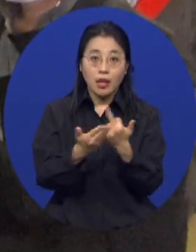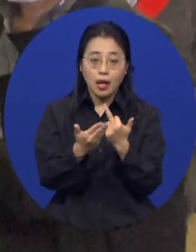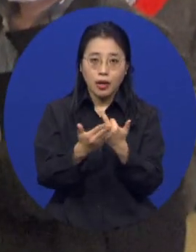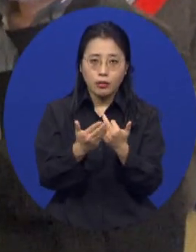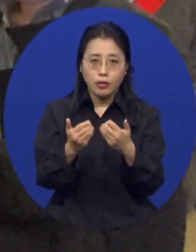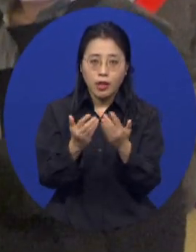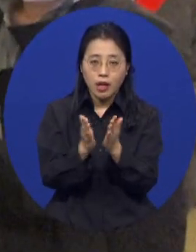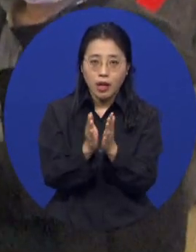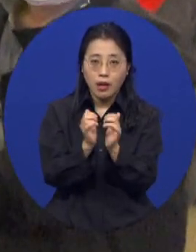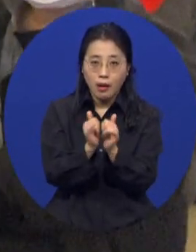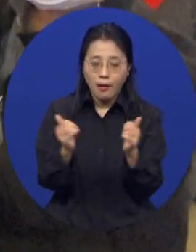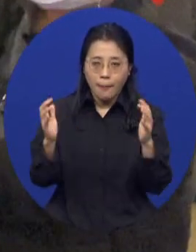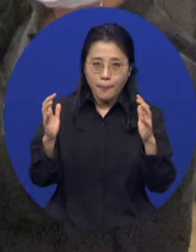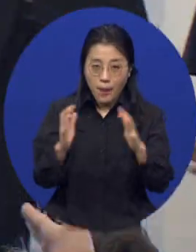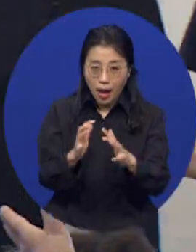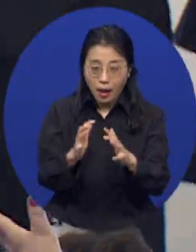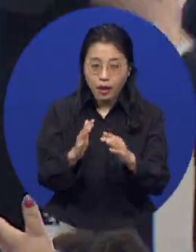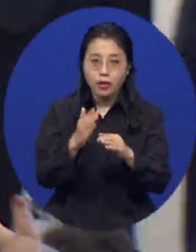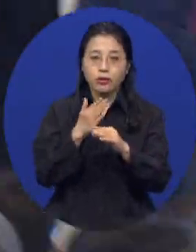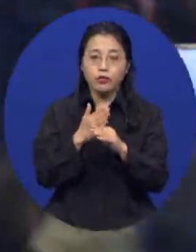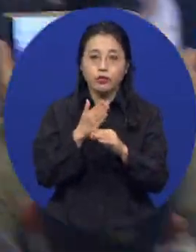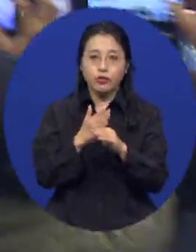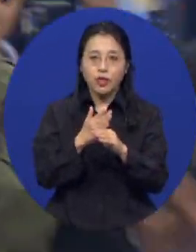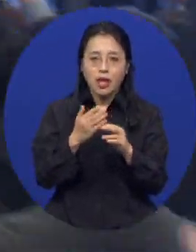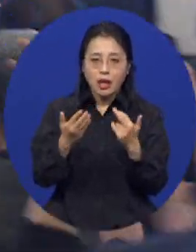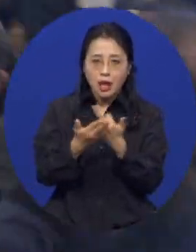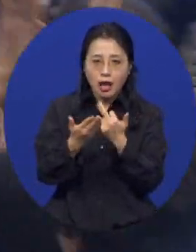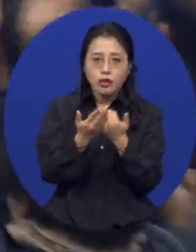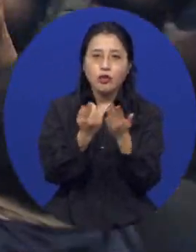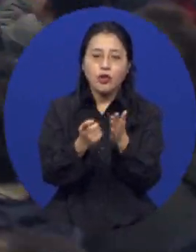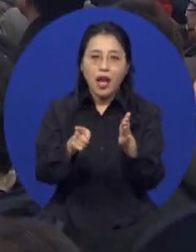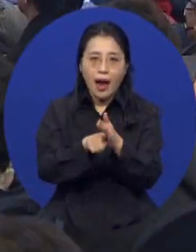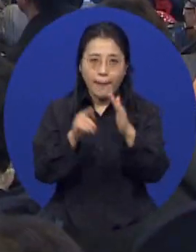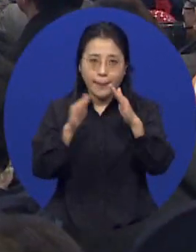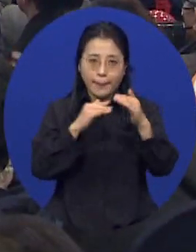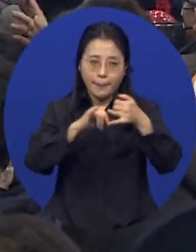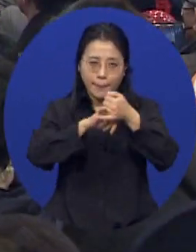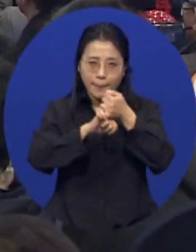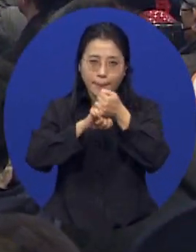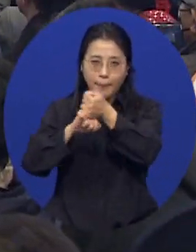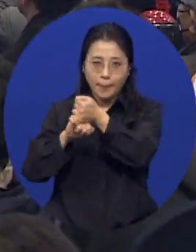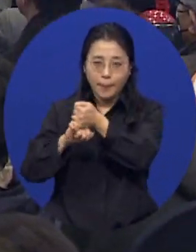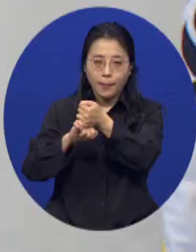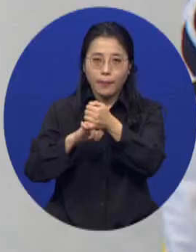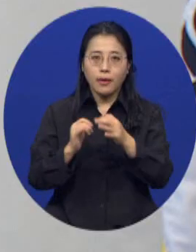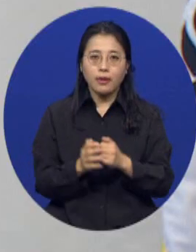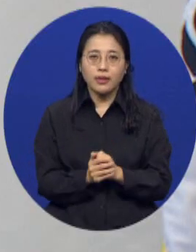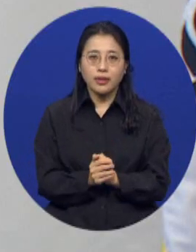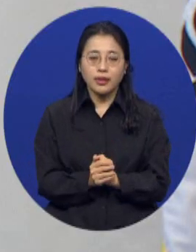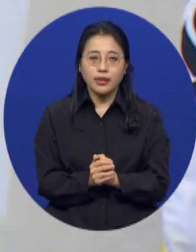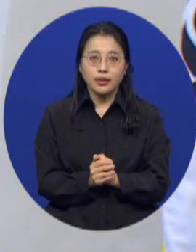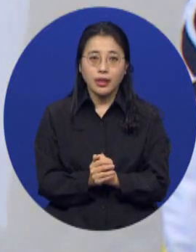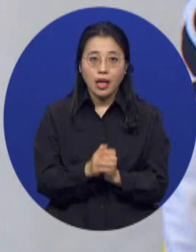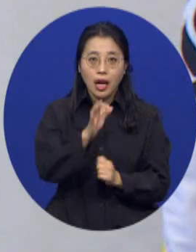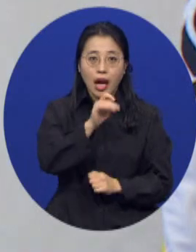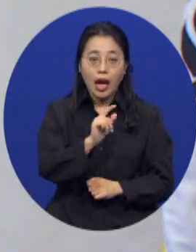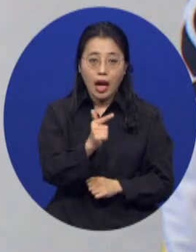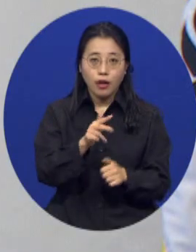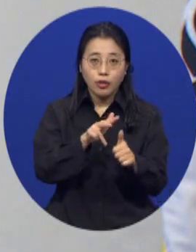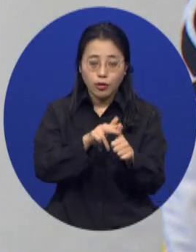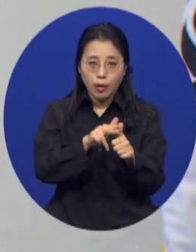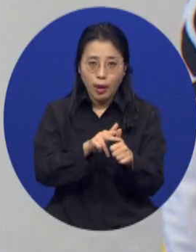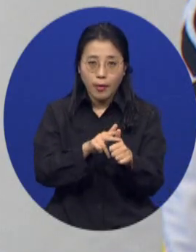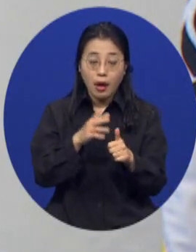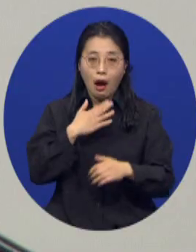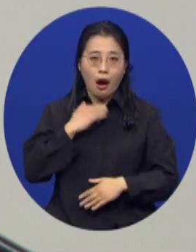당원들이 결집한 가운데 저마다 제주와의 인연과 공약을 내놓으며 표심 잡기에 나섰습니다. 안철수 후보는